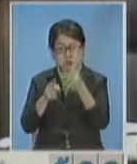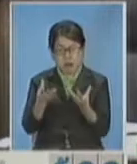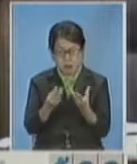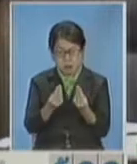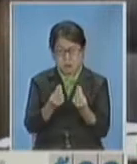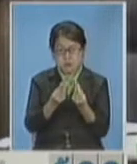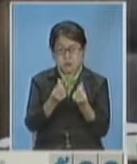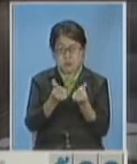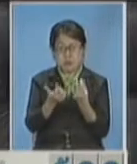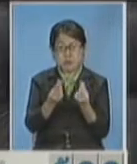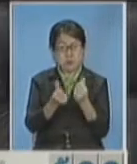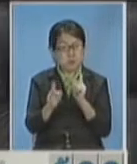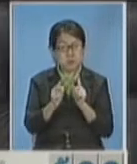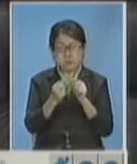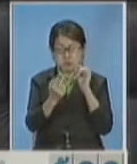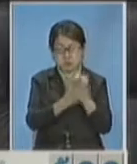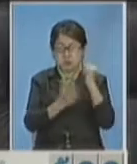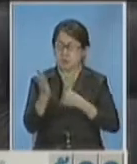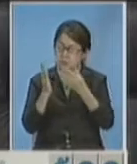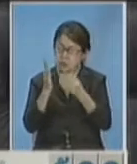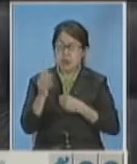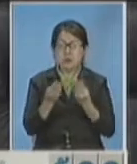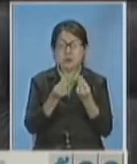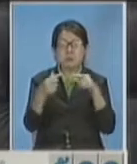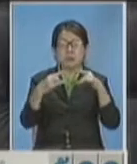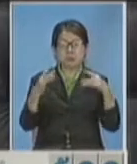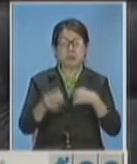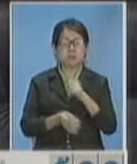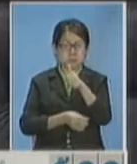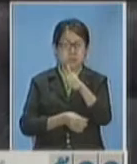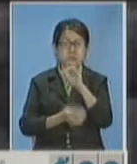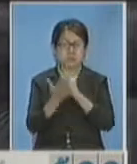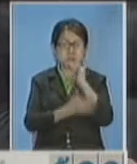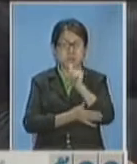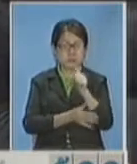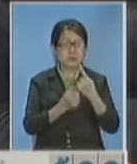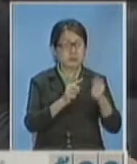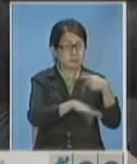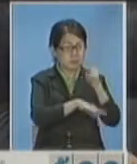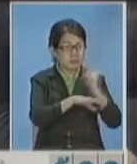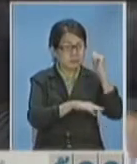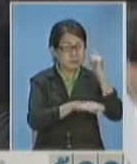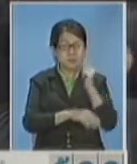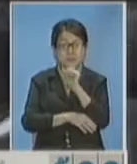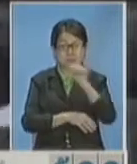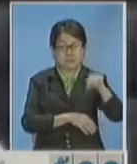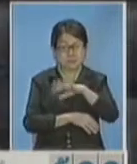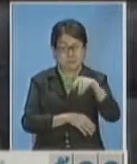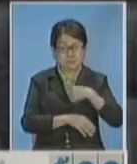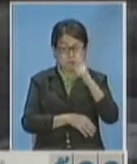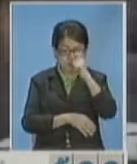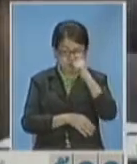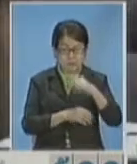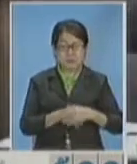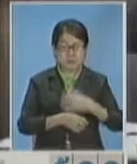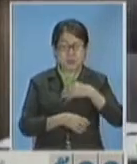พราะว่าดินไม่เหมาะสมอะไรก็แล้วแต่สิ่งเหล่านี้เนี่ยเป็นเรื่องที่ดีค่ะแต่ท่านประธานคะท่านสมาชิกที่เคารพคะดิ